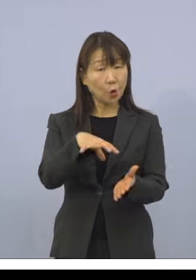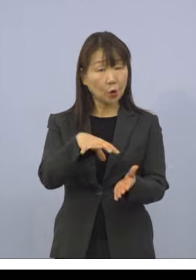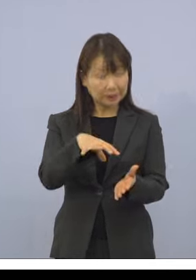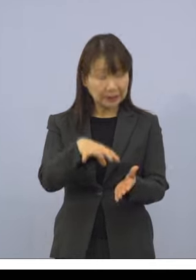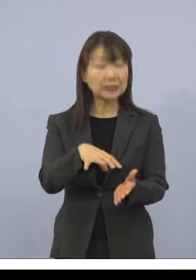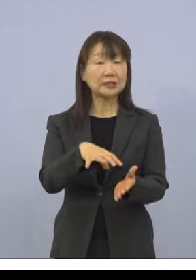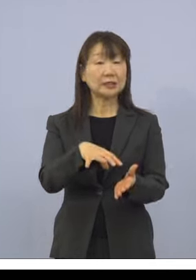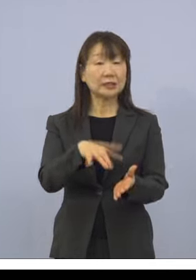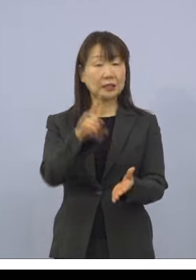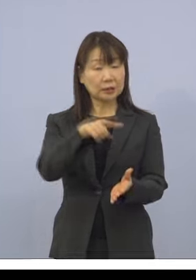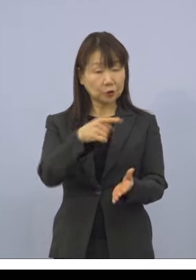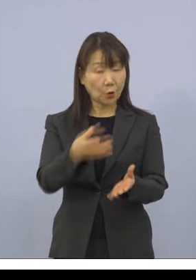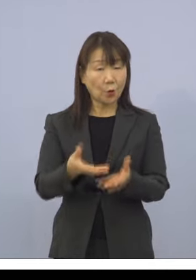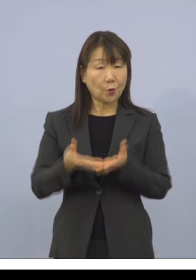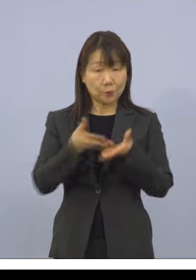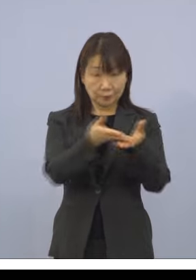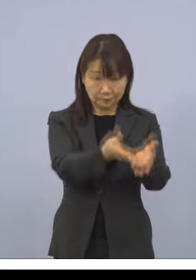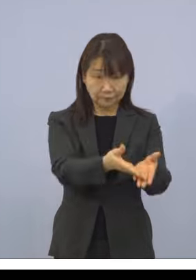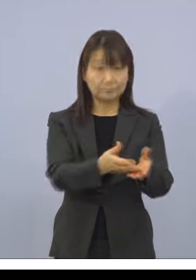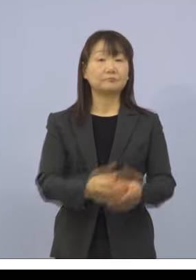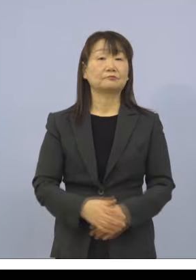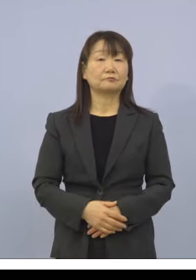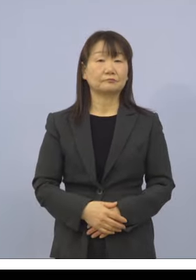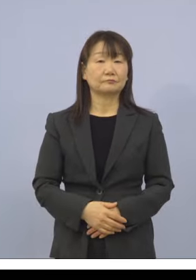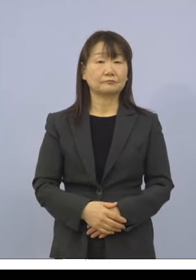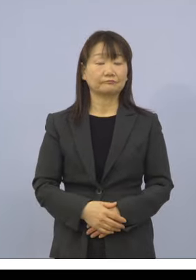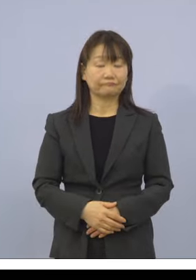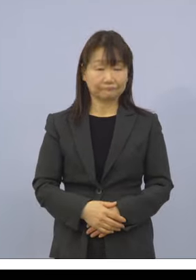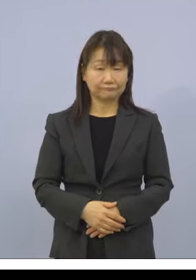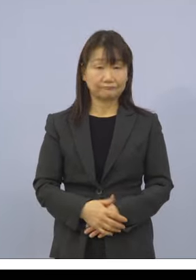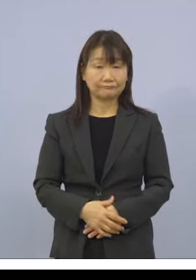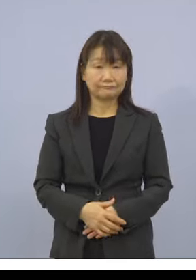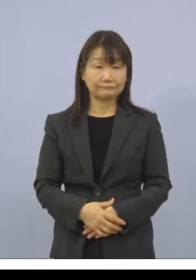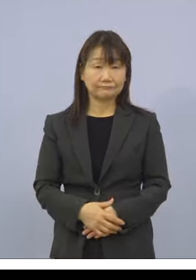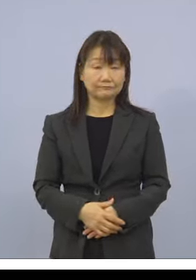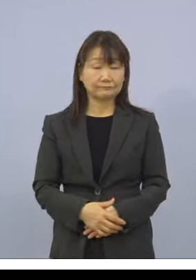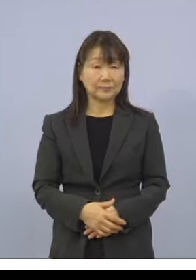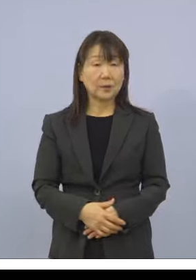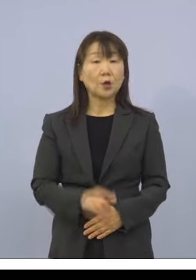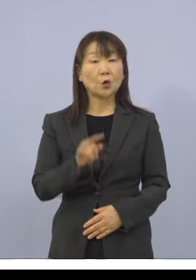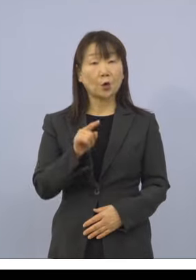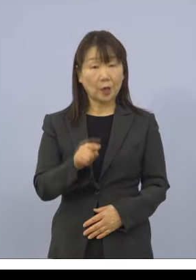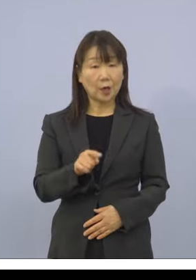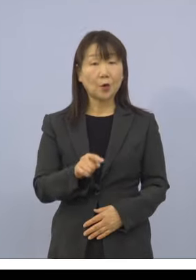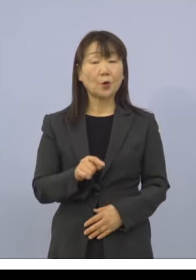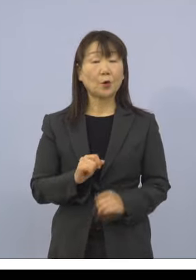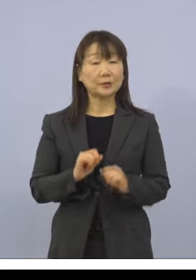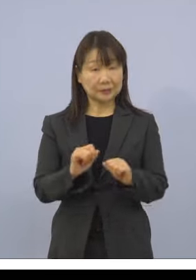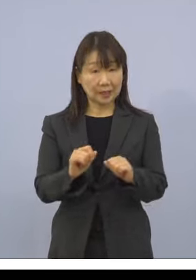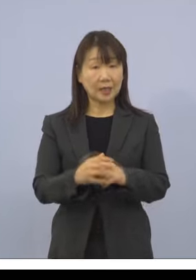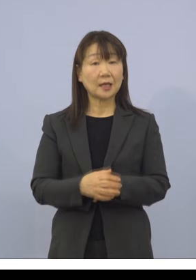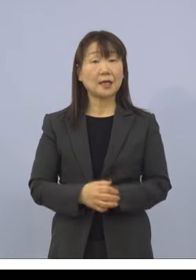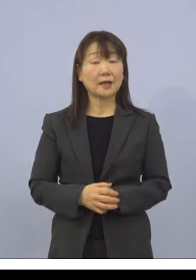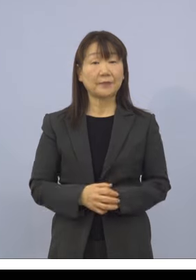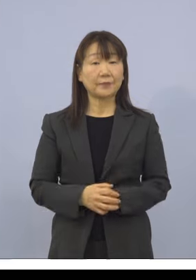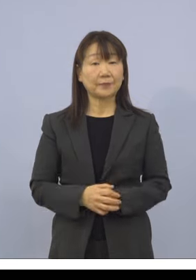的に人を投下していくと、まあ、こういったことをですね、